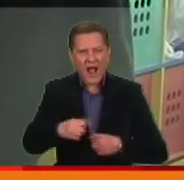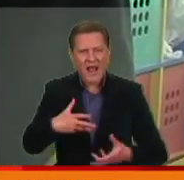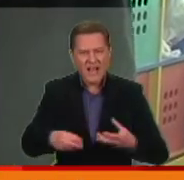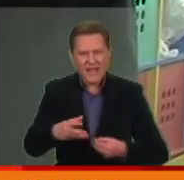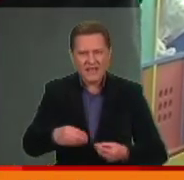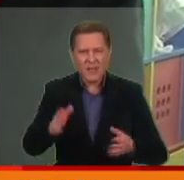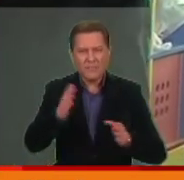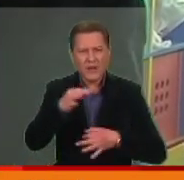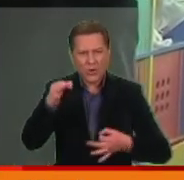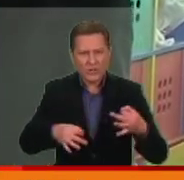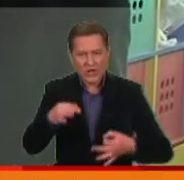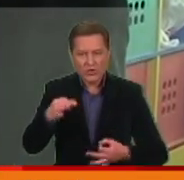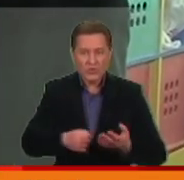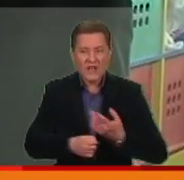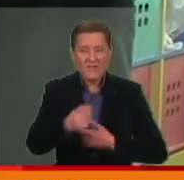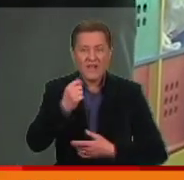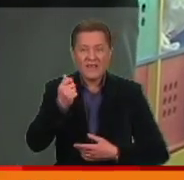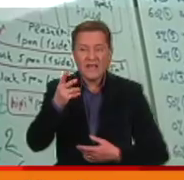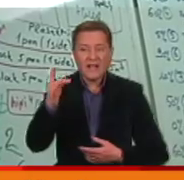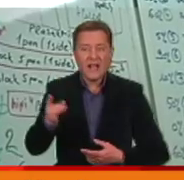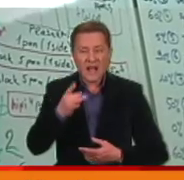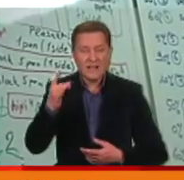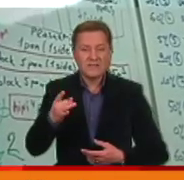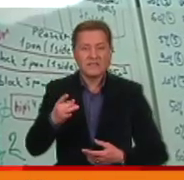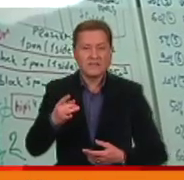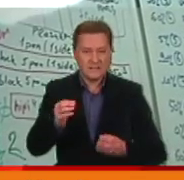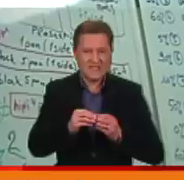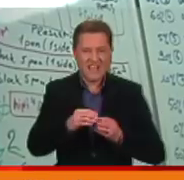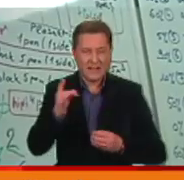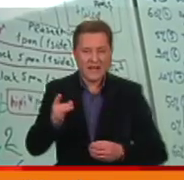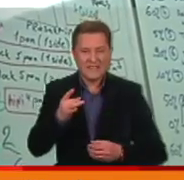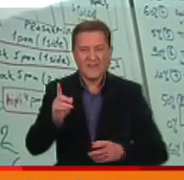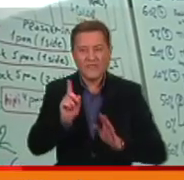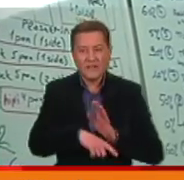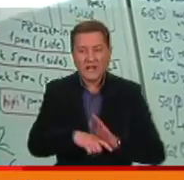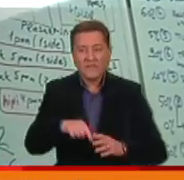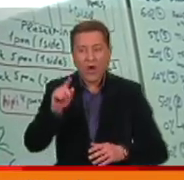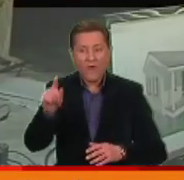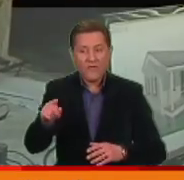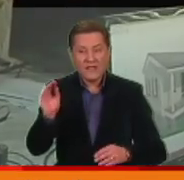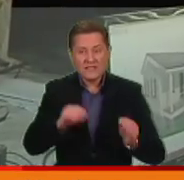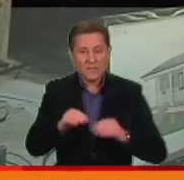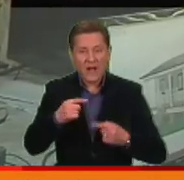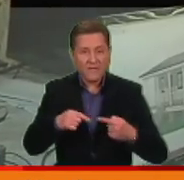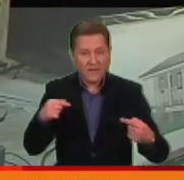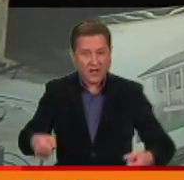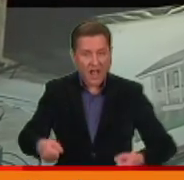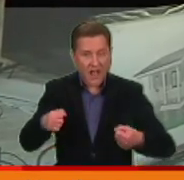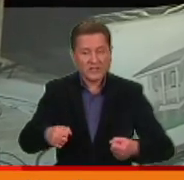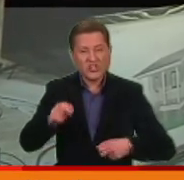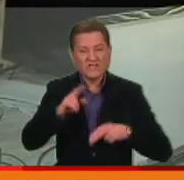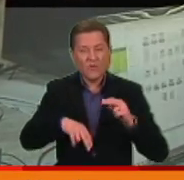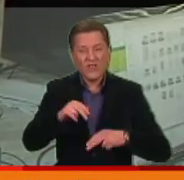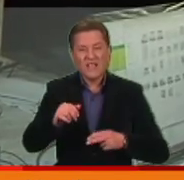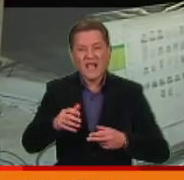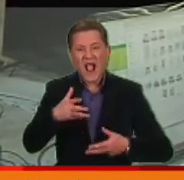ці природні ресурси виявилися в кількадесят разів дешевшими. Тож, не надто вагаючись, Рафаель зібрав речі і поїхав зводити глиняні